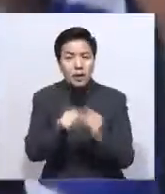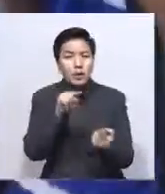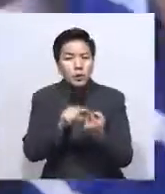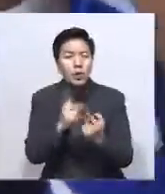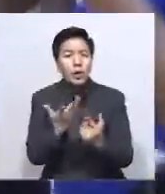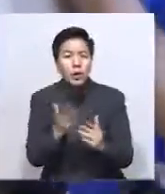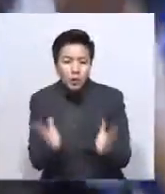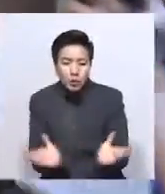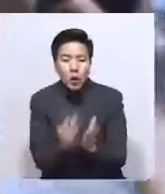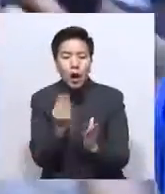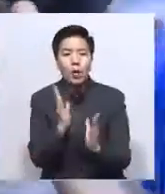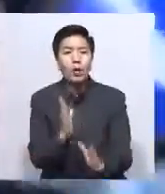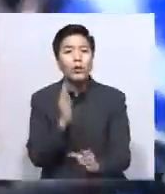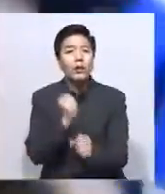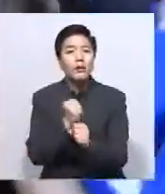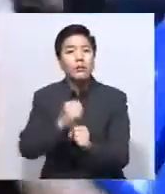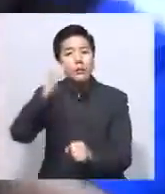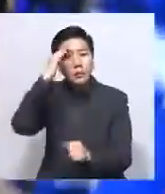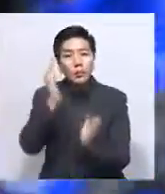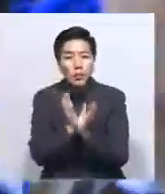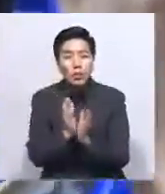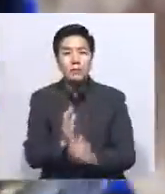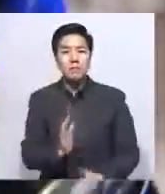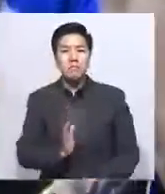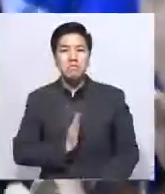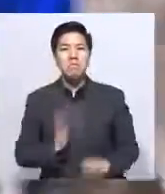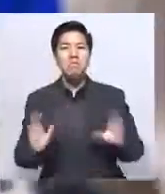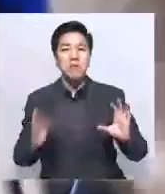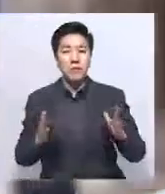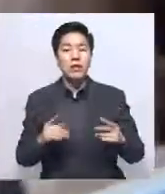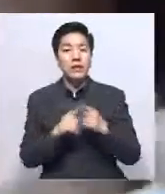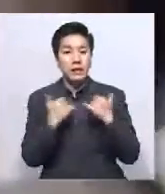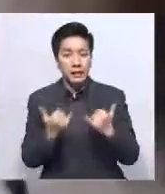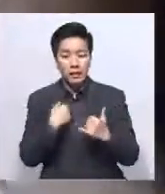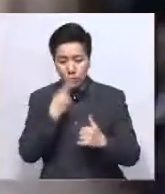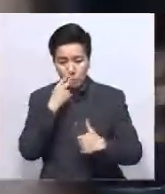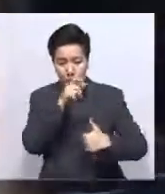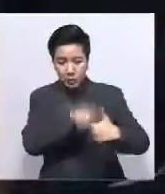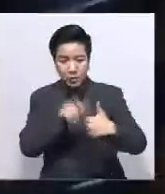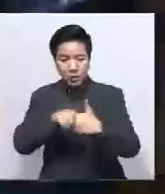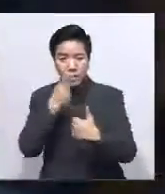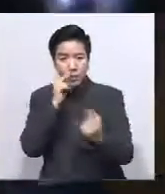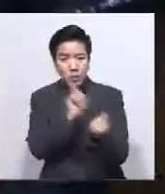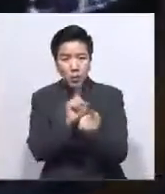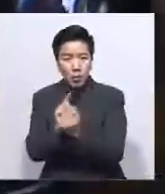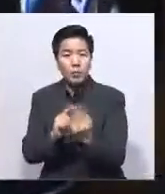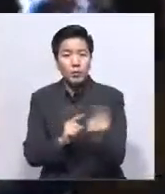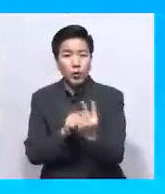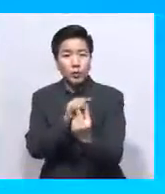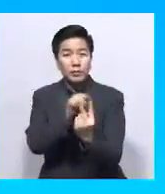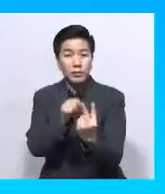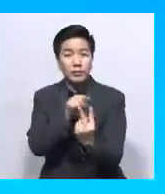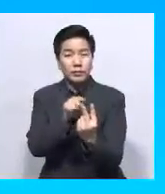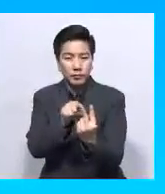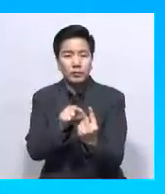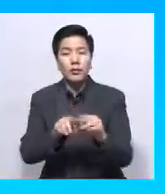านสนับสนุนให้เจ้าพนักงานปฏิบัติหน้าที่โดยมิชอบซึ่งจากพฤติการนะครับพบว่าผู้ต้องหา